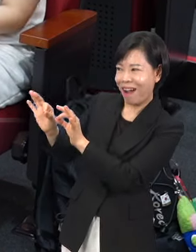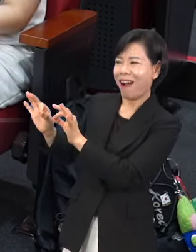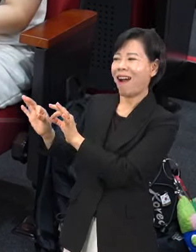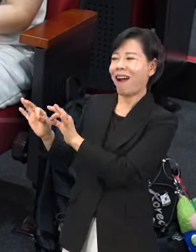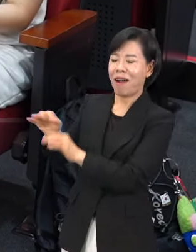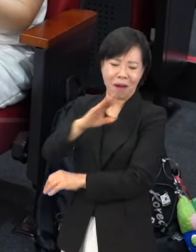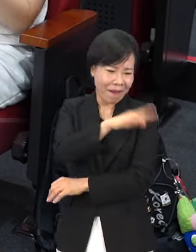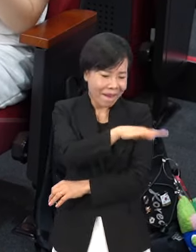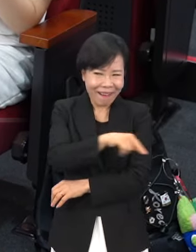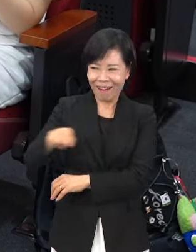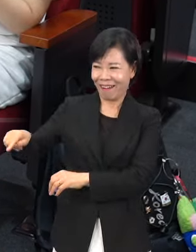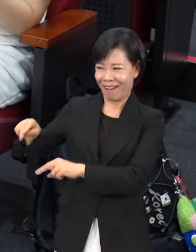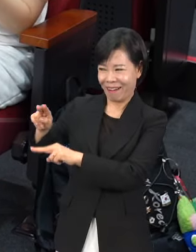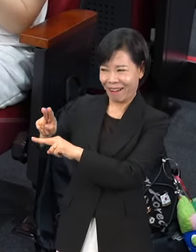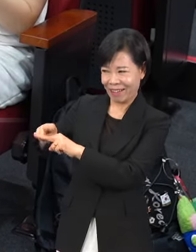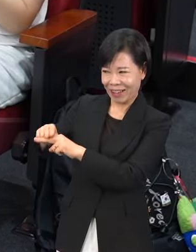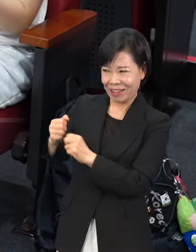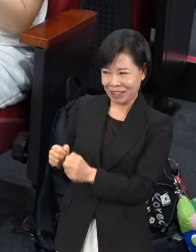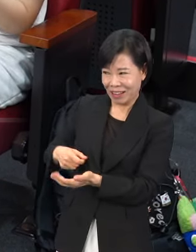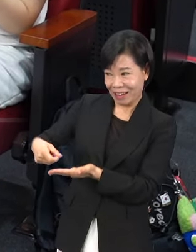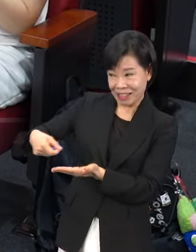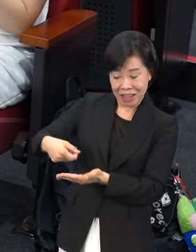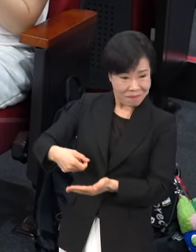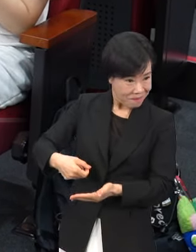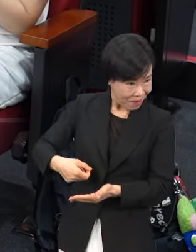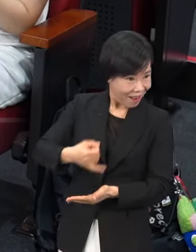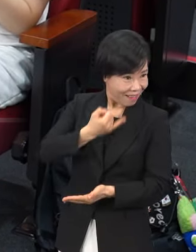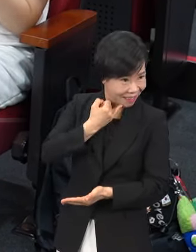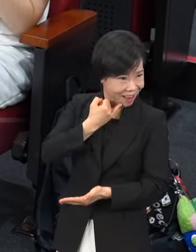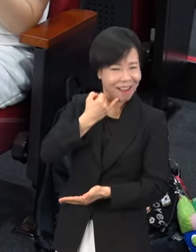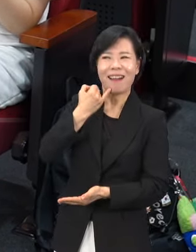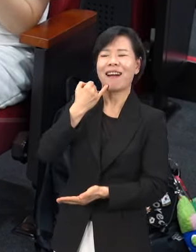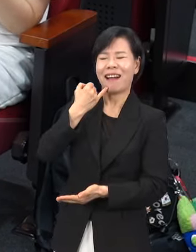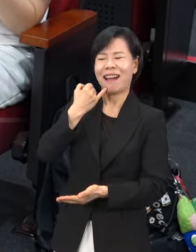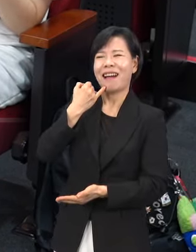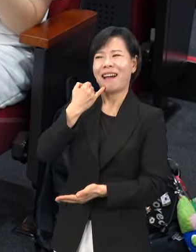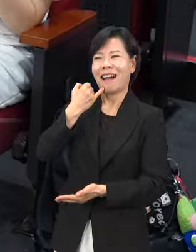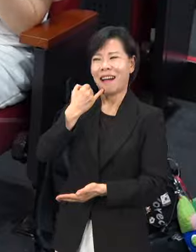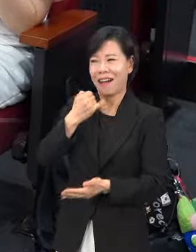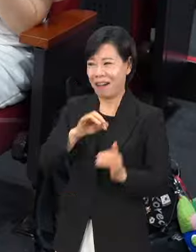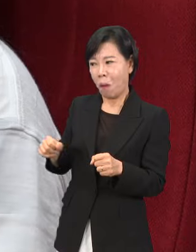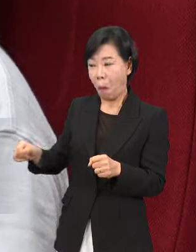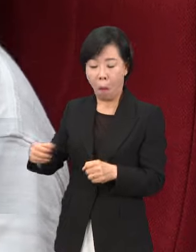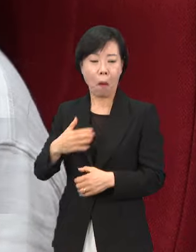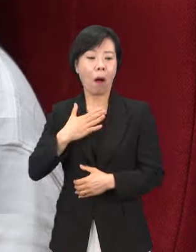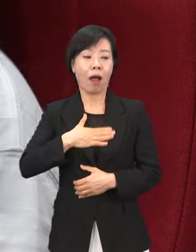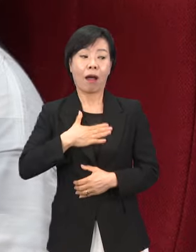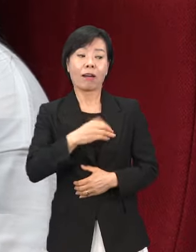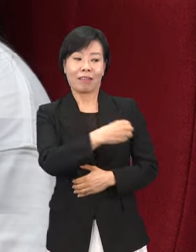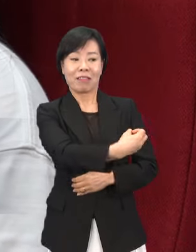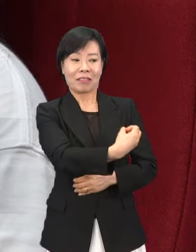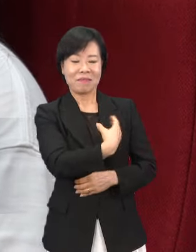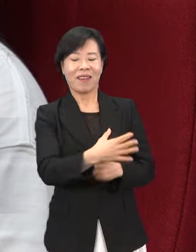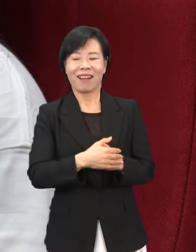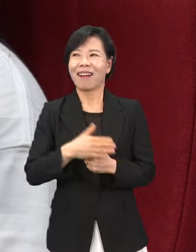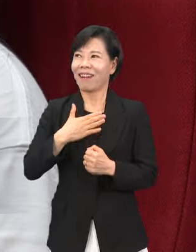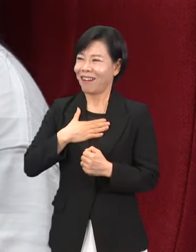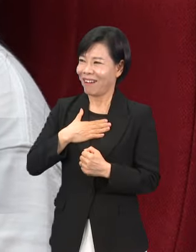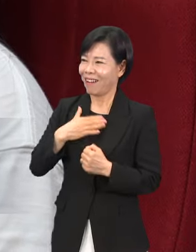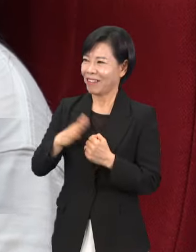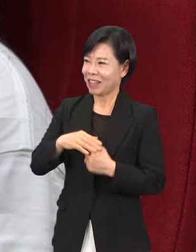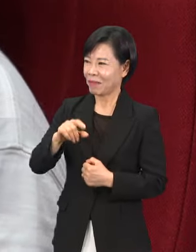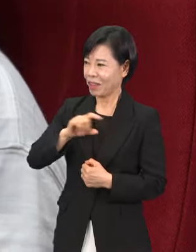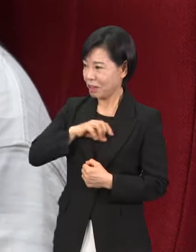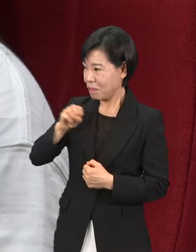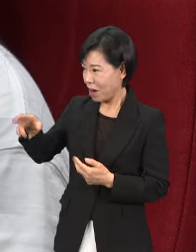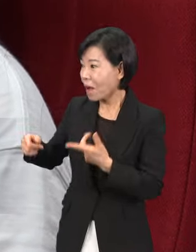앉아 계신 거예요. 그래서 친구한테 야 옆에 있는데 사인 받아야 되냐? 그래서 이러다가 저 안다고 네